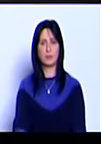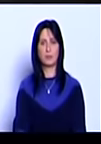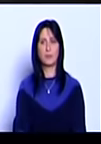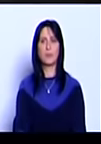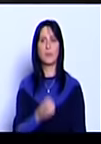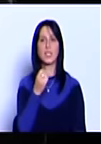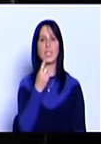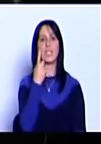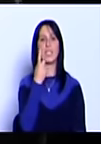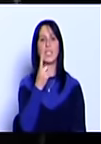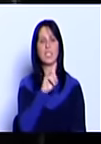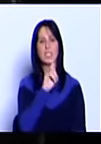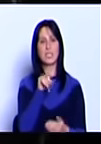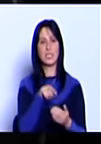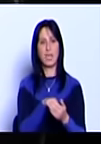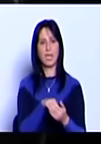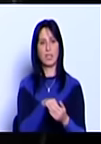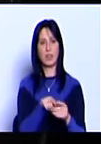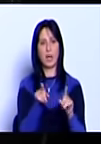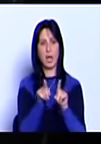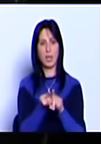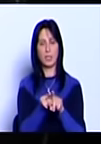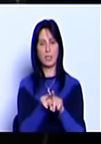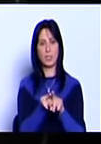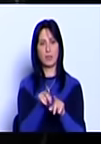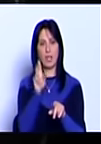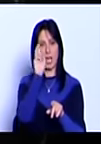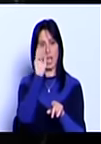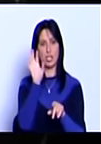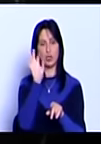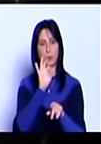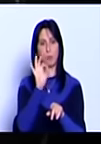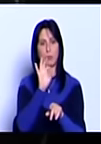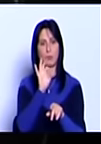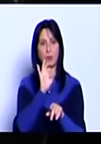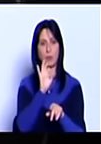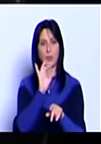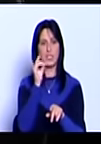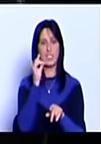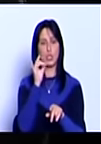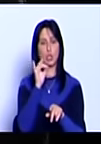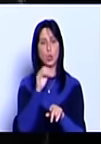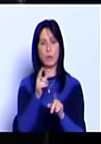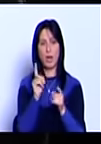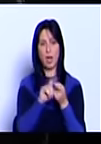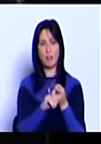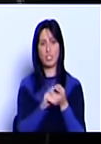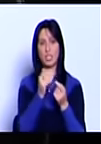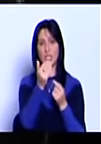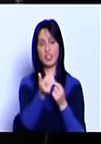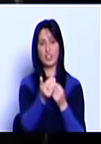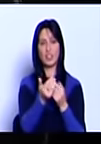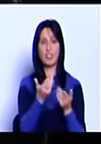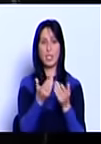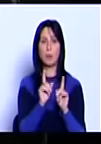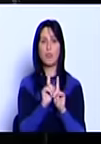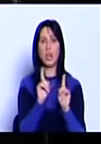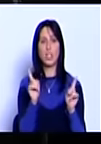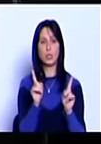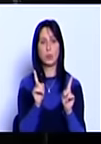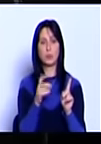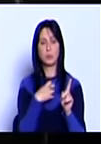კიდევ ერთი საკითხი ასევე ამ ხელისუფლების ისტორიას რომელიც უკავშირდება, თქვენთვის ალბათ